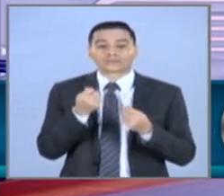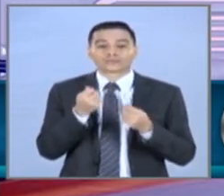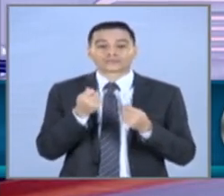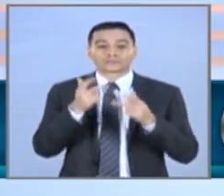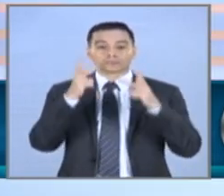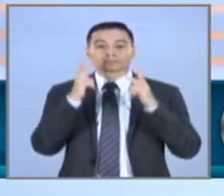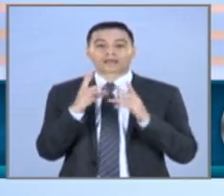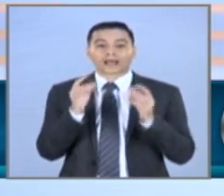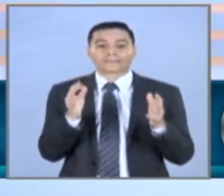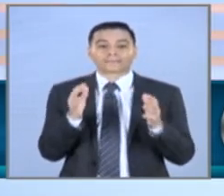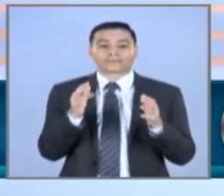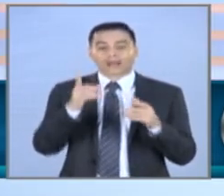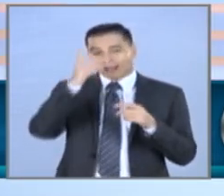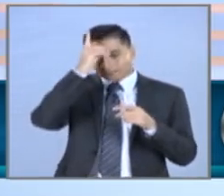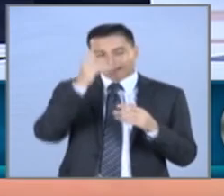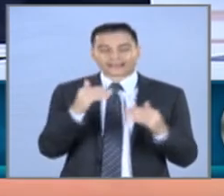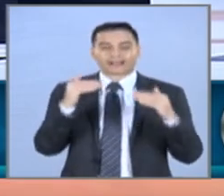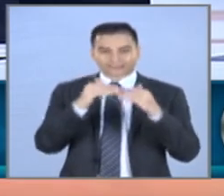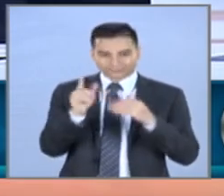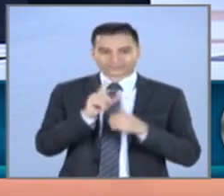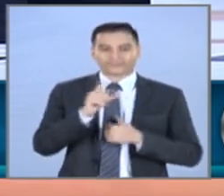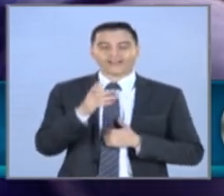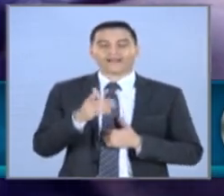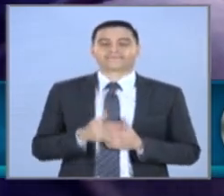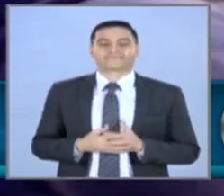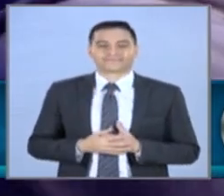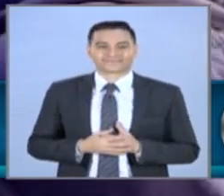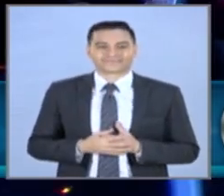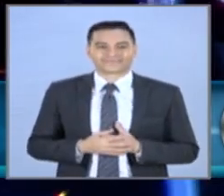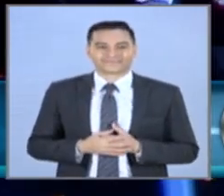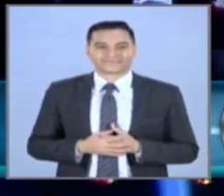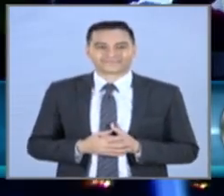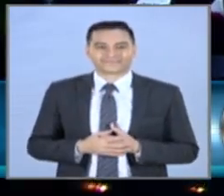ألمانية، اتعادلتوا. إجابة صحيحة.